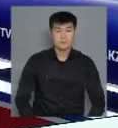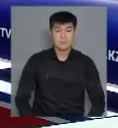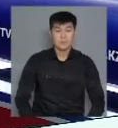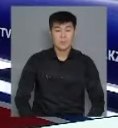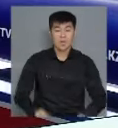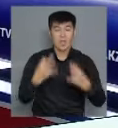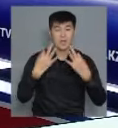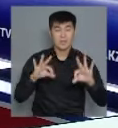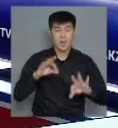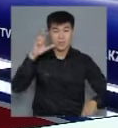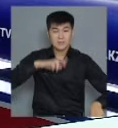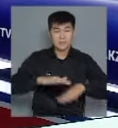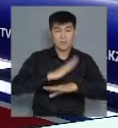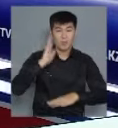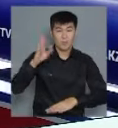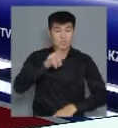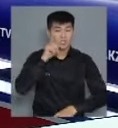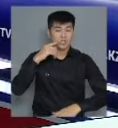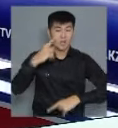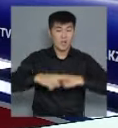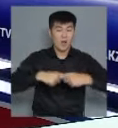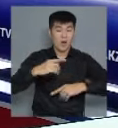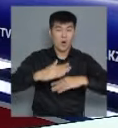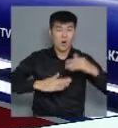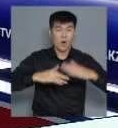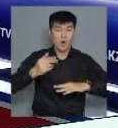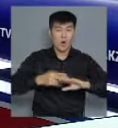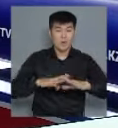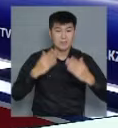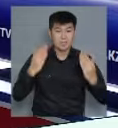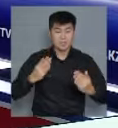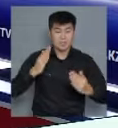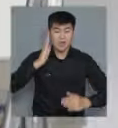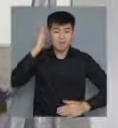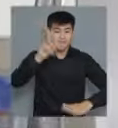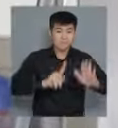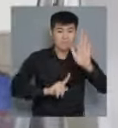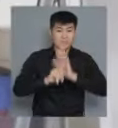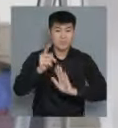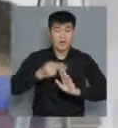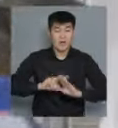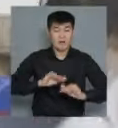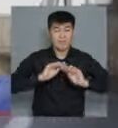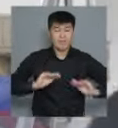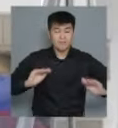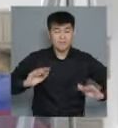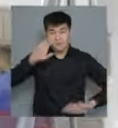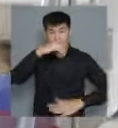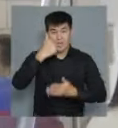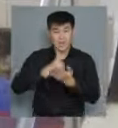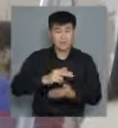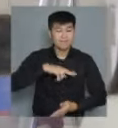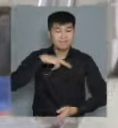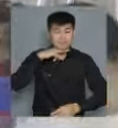Егемен елдің болашағы жастардың қолында. Келешектің байрағын көтеріп, жарқын болашаққа қадам басып келе жатқан ұрпақ мемлекет басшысының